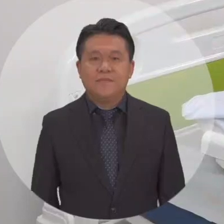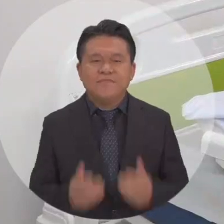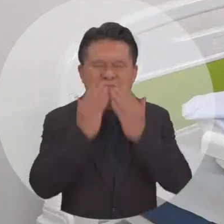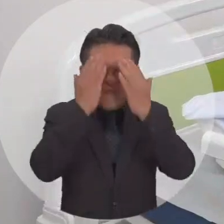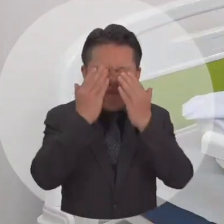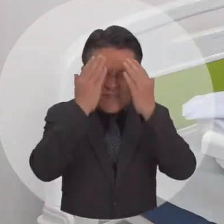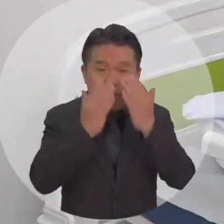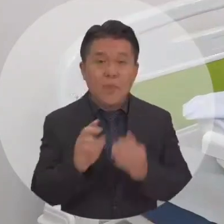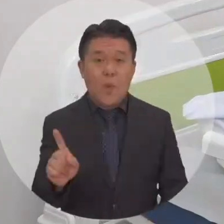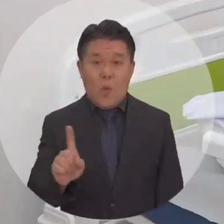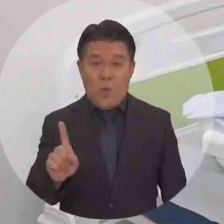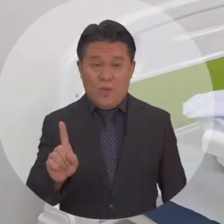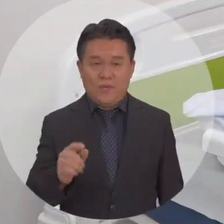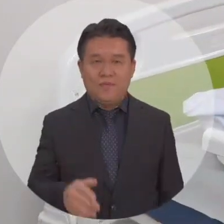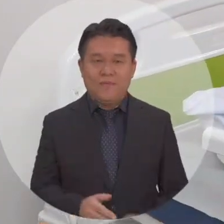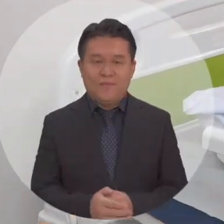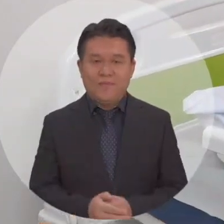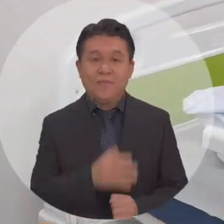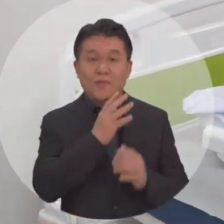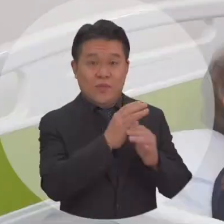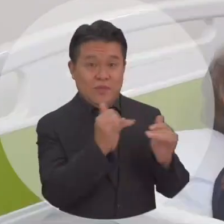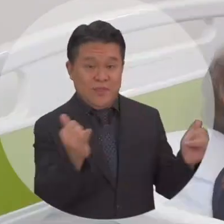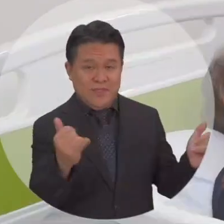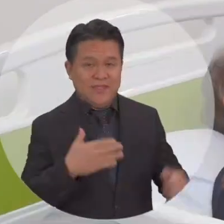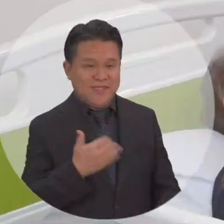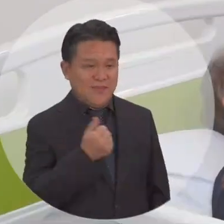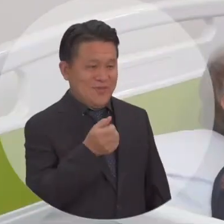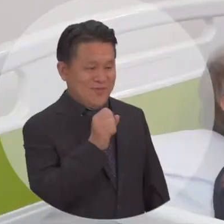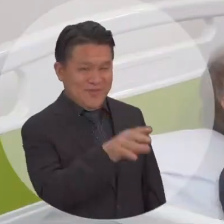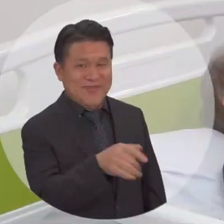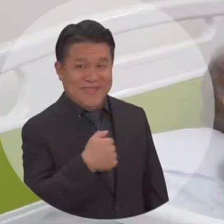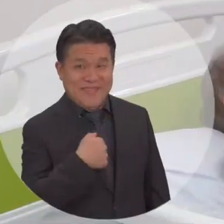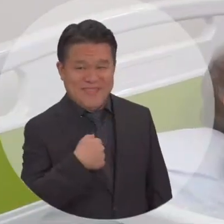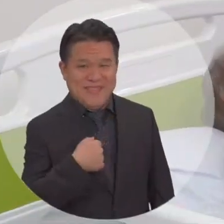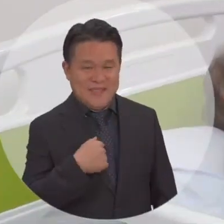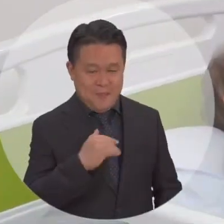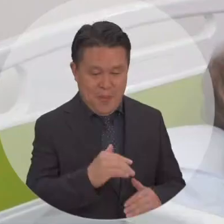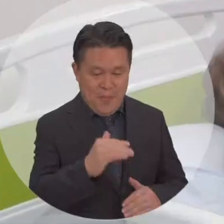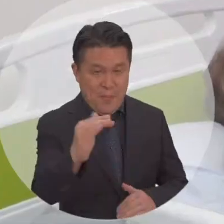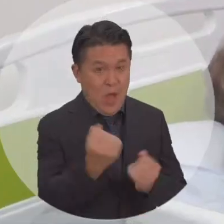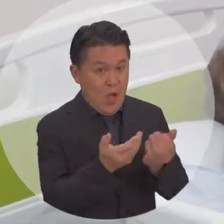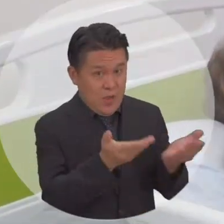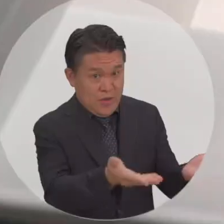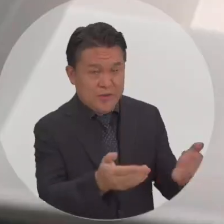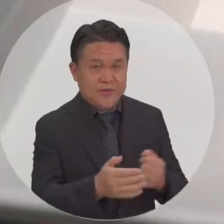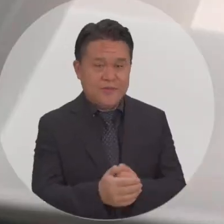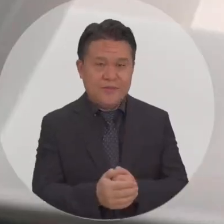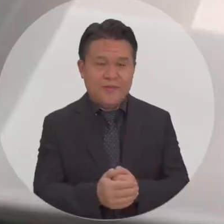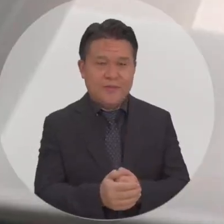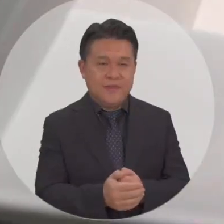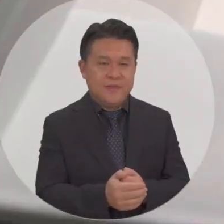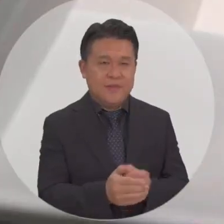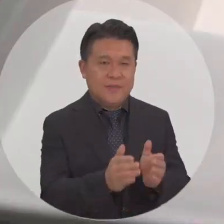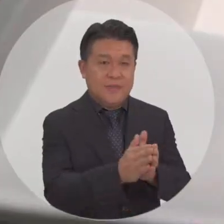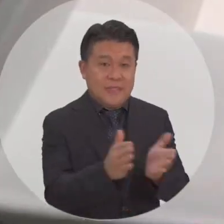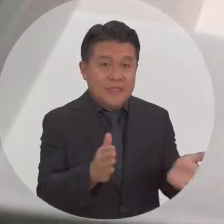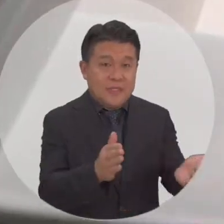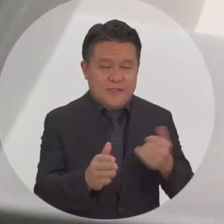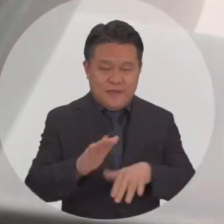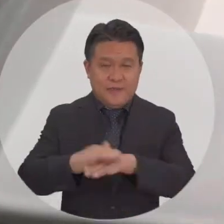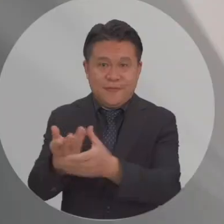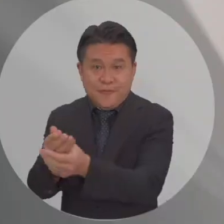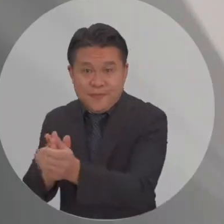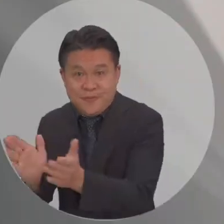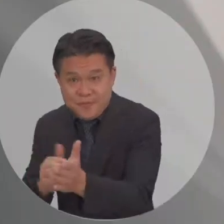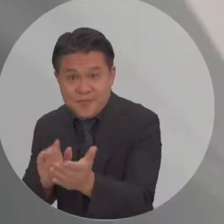세면 순서 안내입니다. 대상자에게 자기소개 후 진행 순서를 설명합니다. 진행